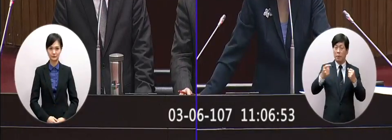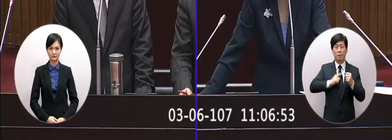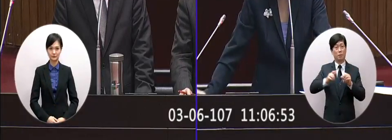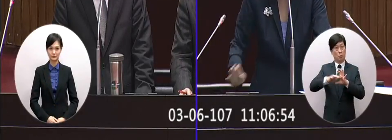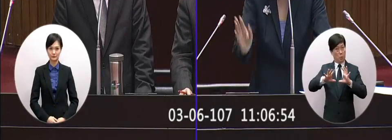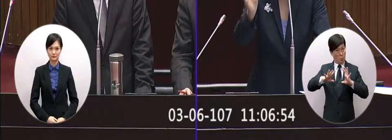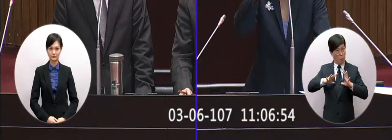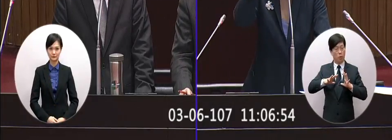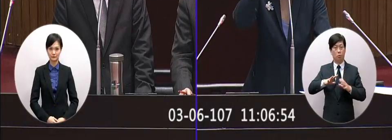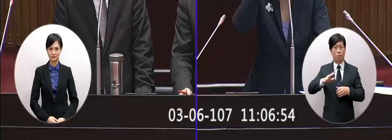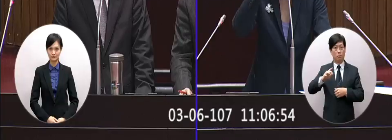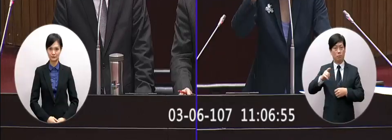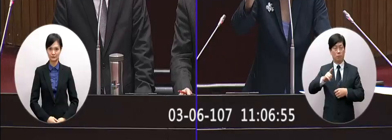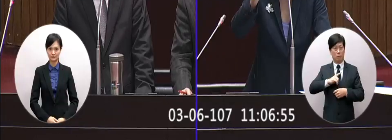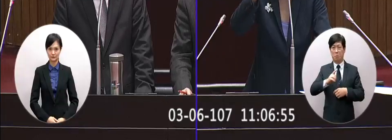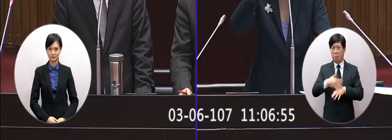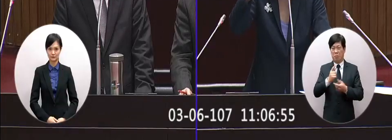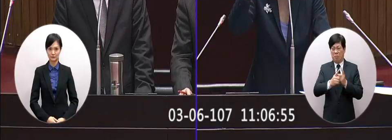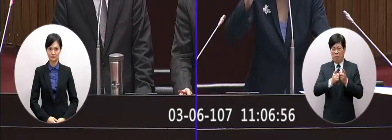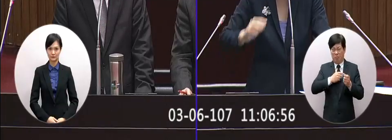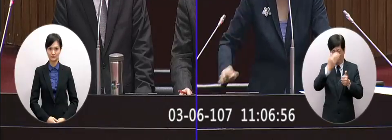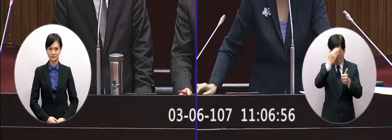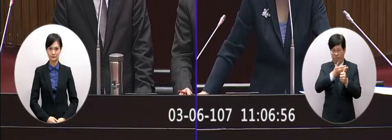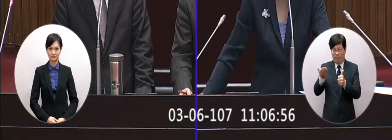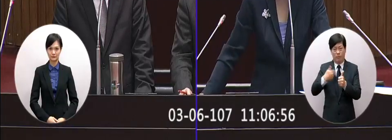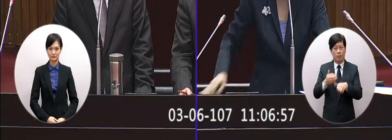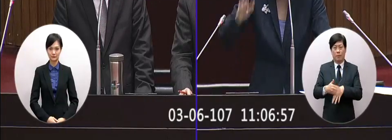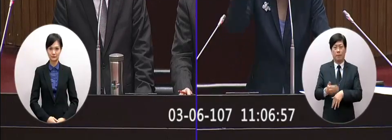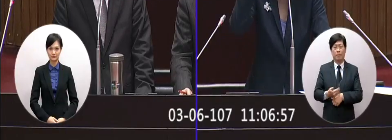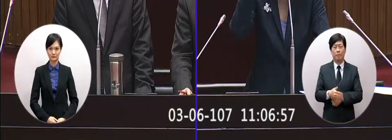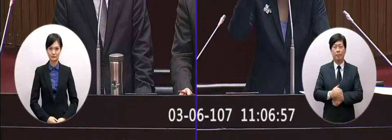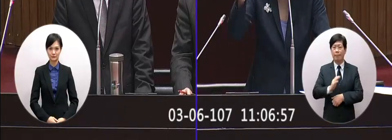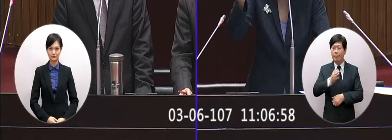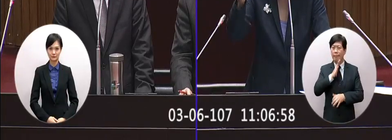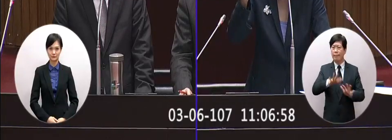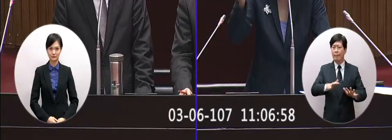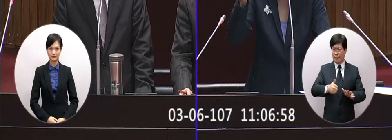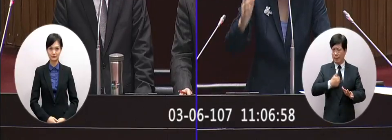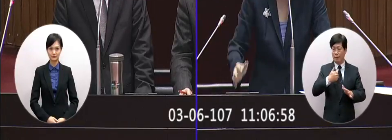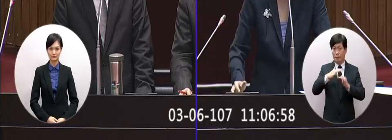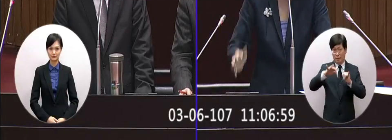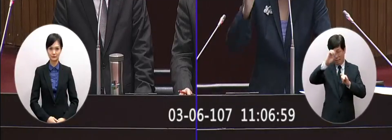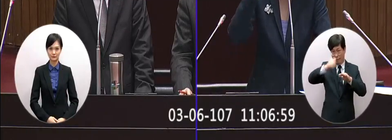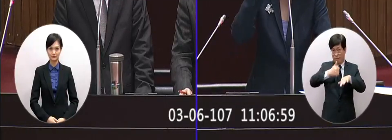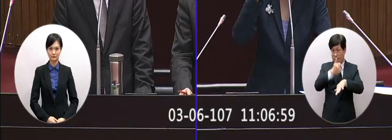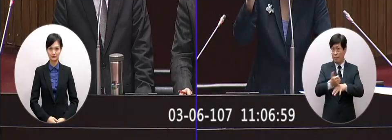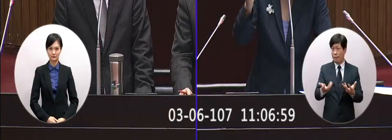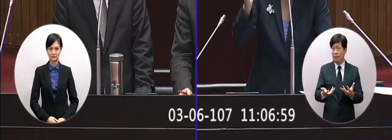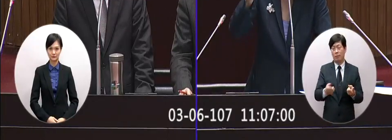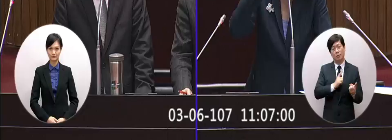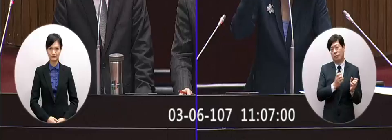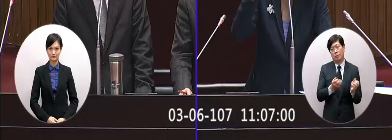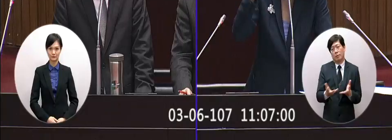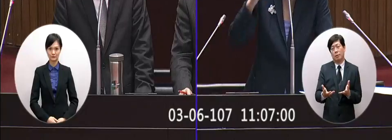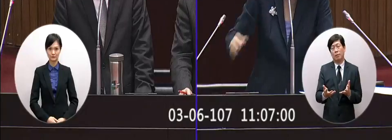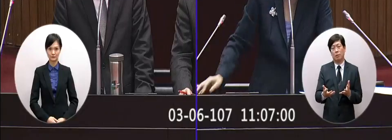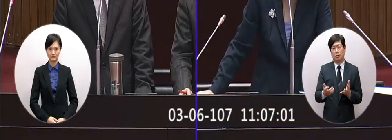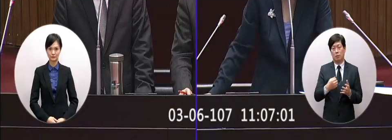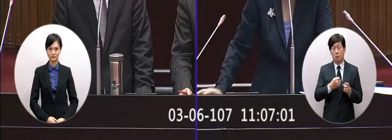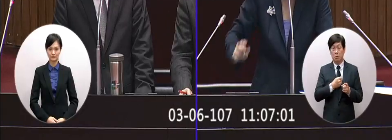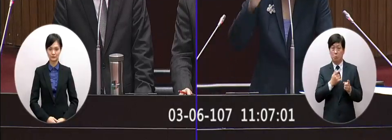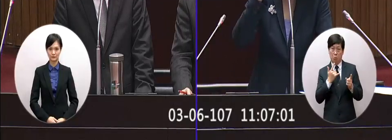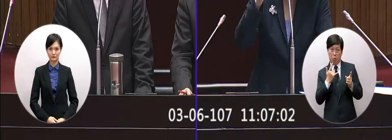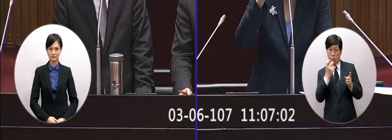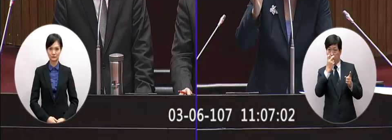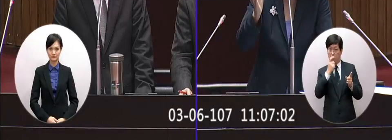官出身的，他也不是一个会搞乱所谓政治烽火的人，可是呢，在执政党在做事，他没有办法，因为他必须要看颜